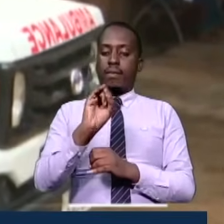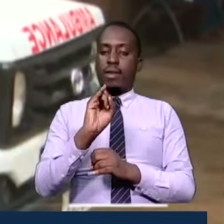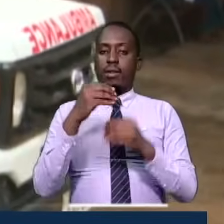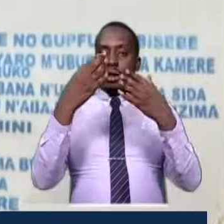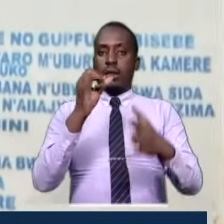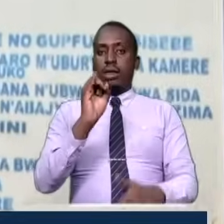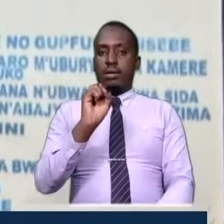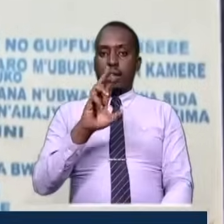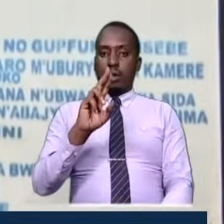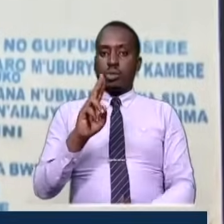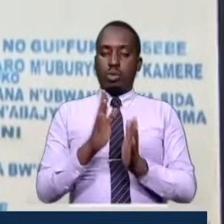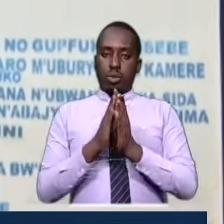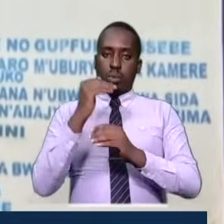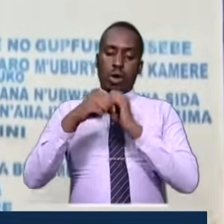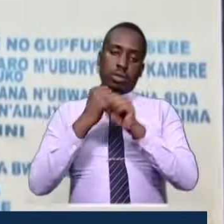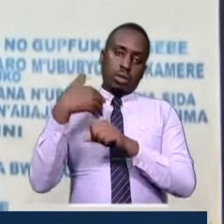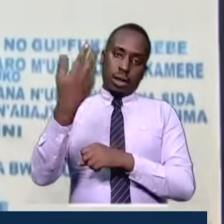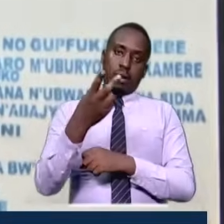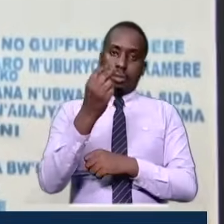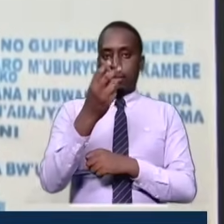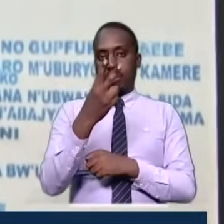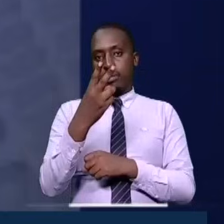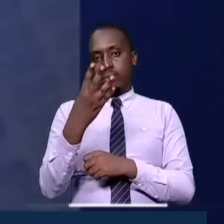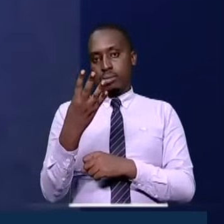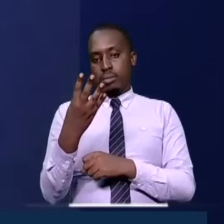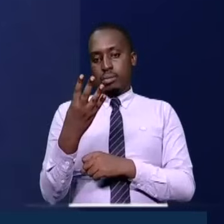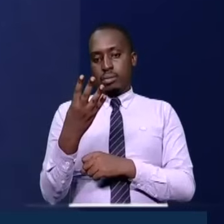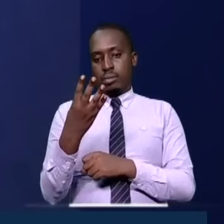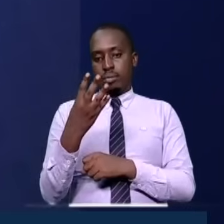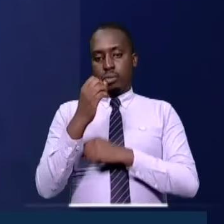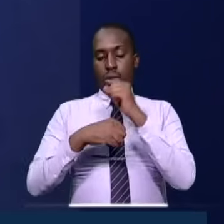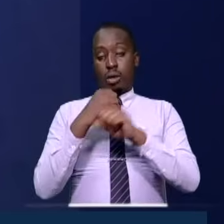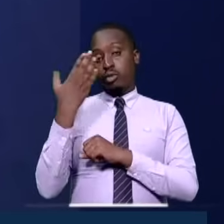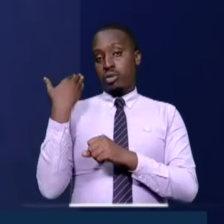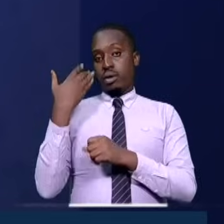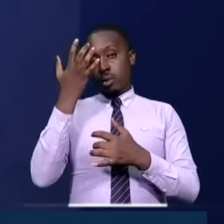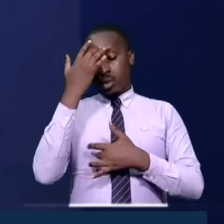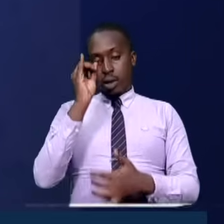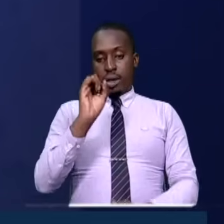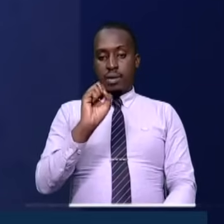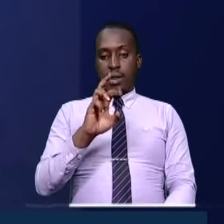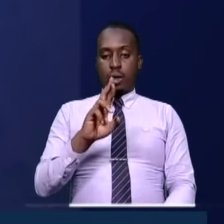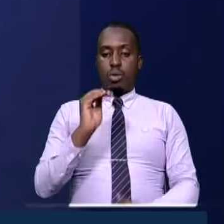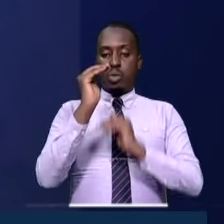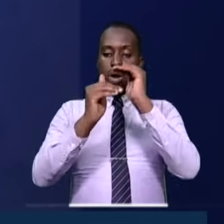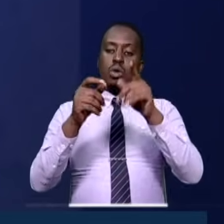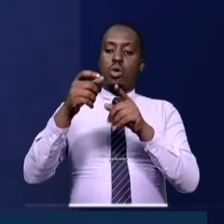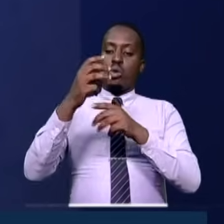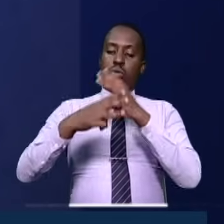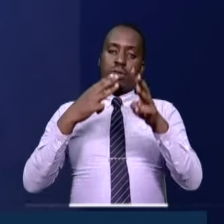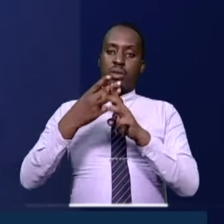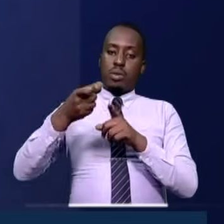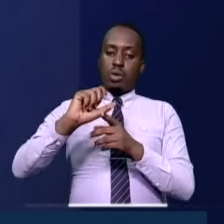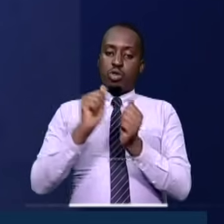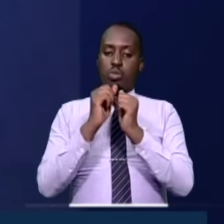na rubeole umwaka utaha wa 2024. Umwaka ushize abarwayi b'iseru ku rwego rw'isi biyongereho